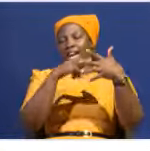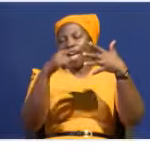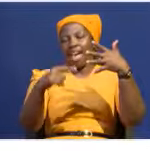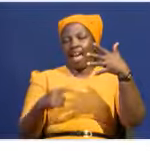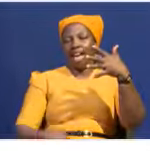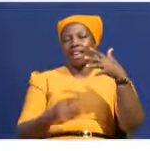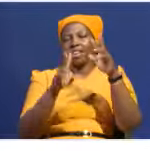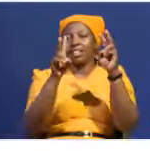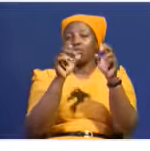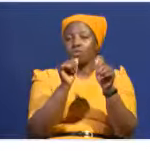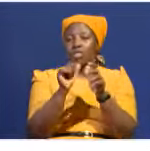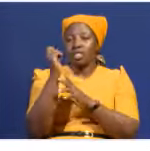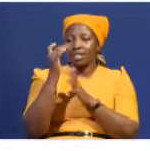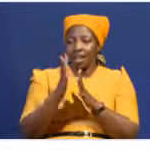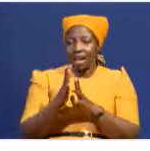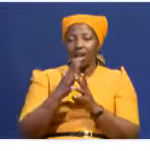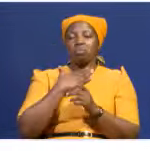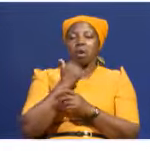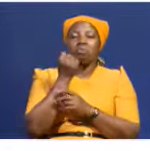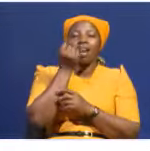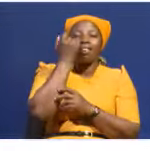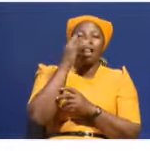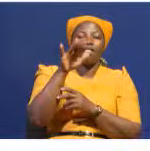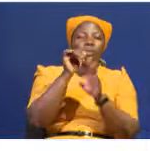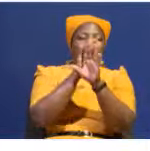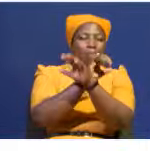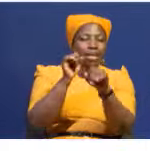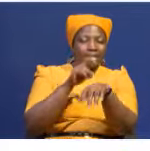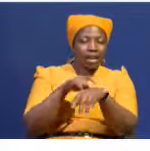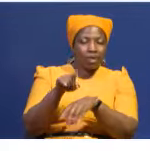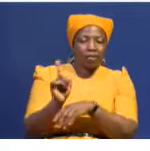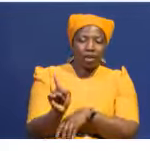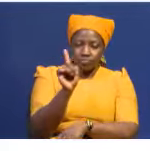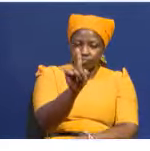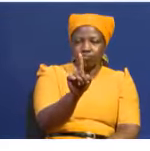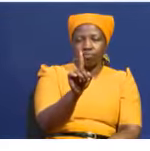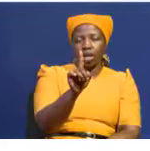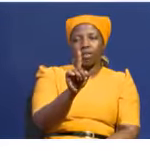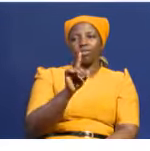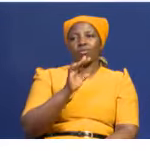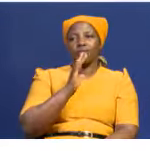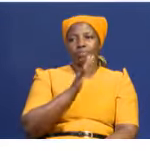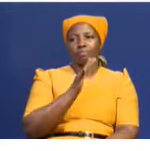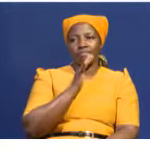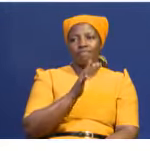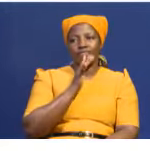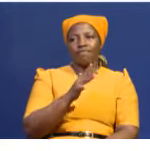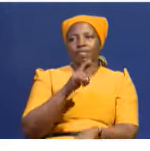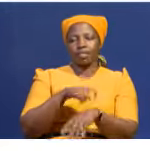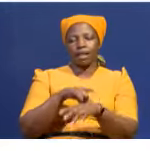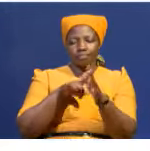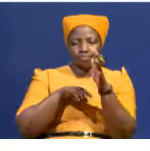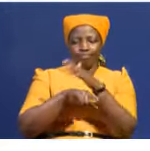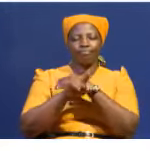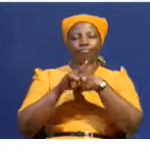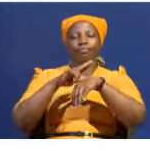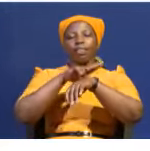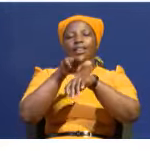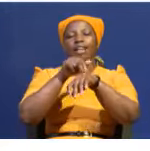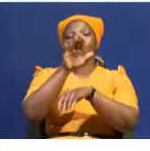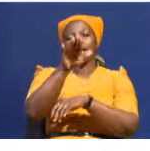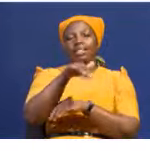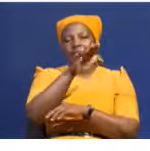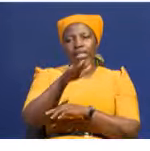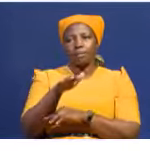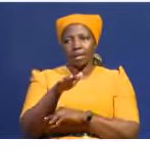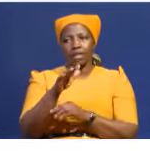watakuwa wanajaribu kutaka kuelewa kutoka kwa rais atakapokuja kuzungumza wakati atakapoingia katika bunge la kitaifa